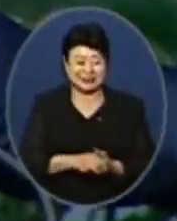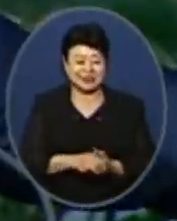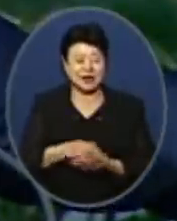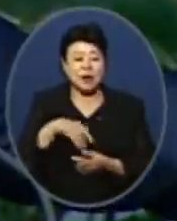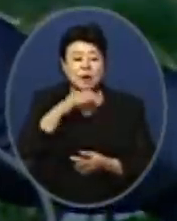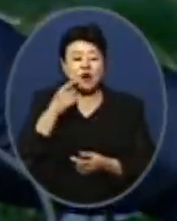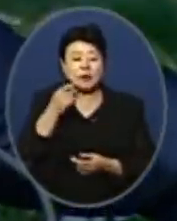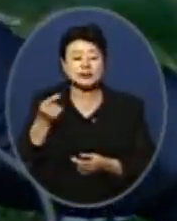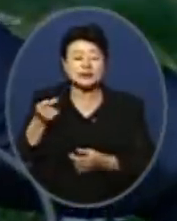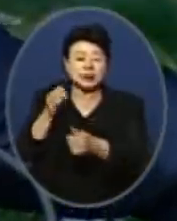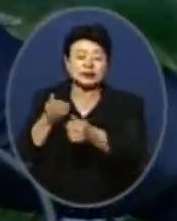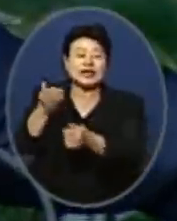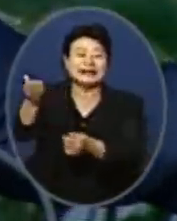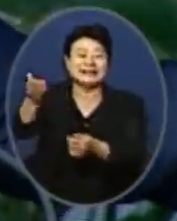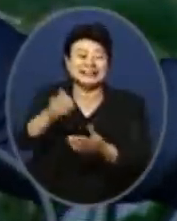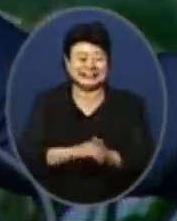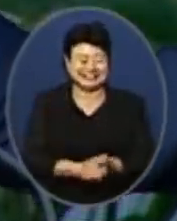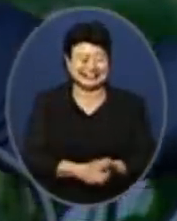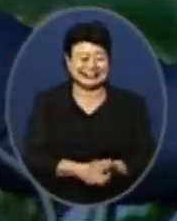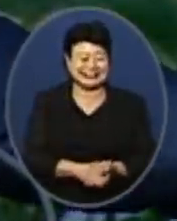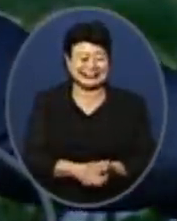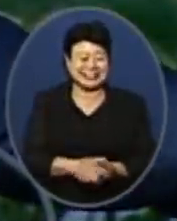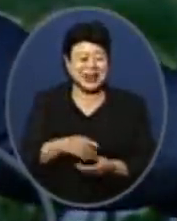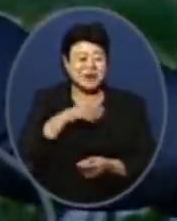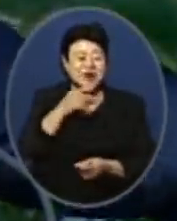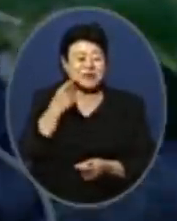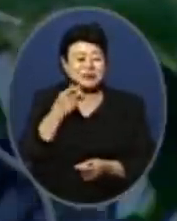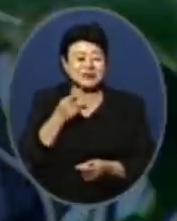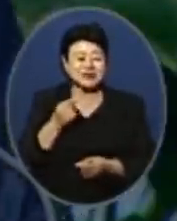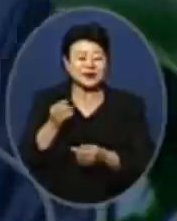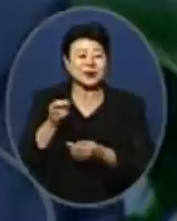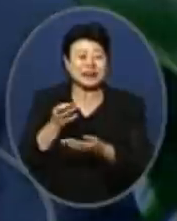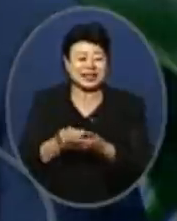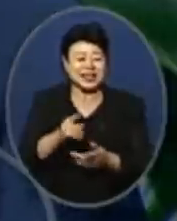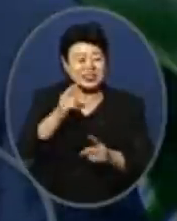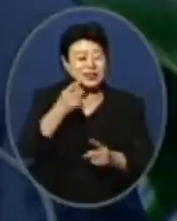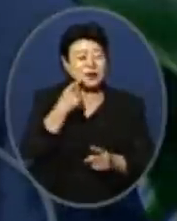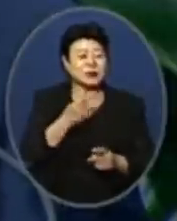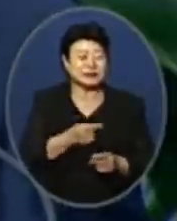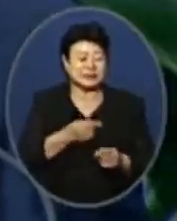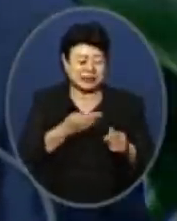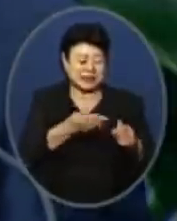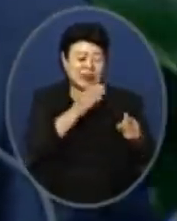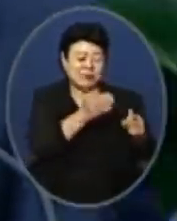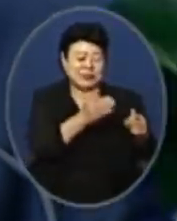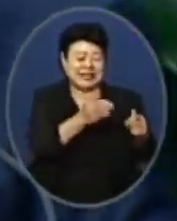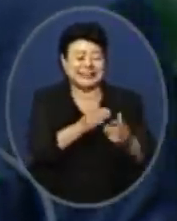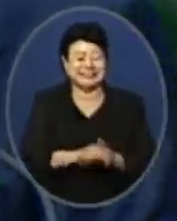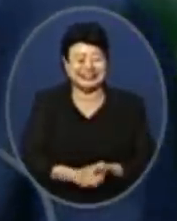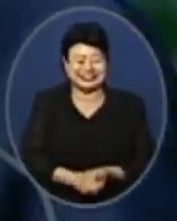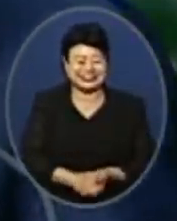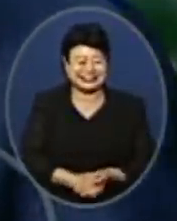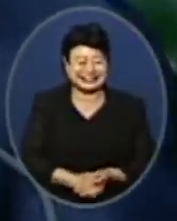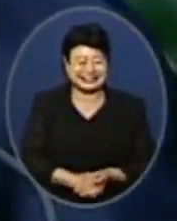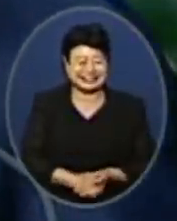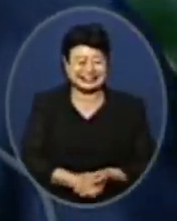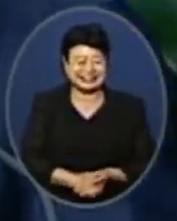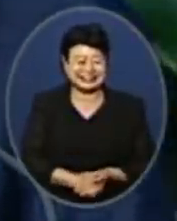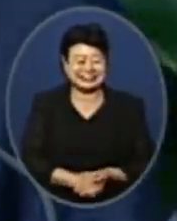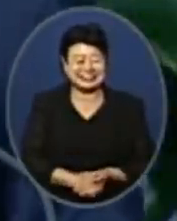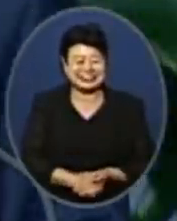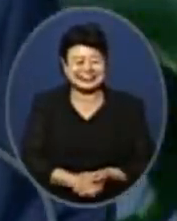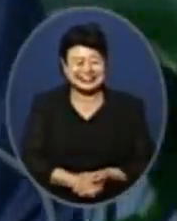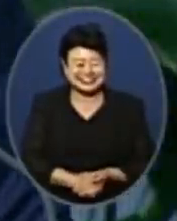원로 목사님한테 부탁하라 그러고 원로 목사님한테 돈 달라 그러니까 담임 목사님한테 하라고 그러나 왔다 갔다 한다.